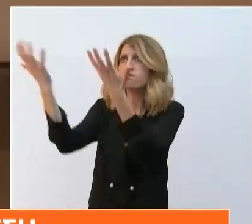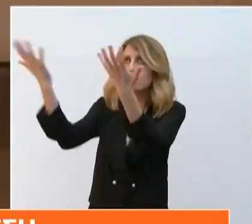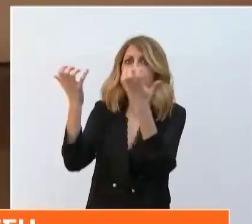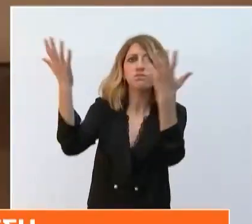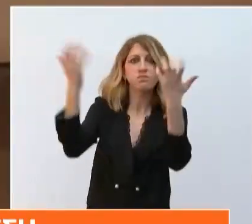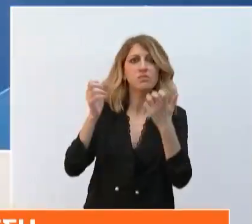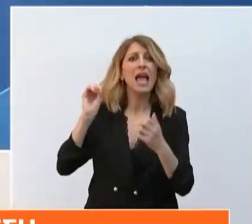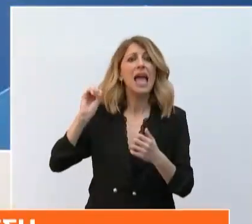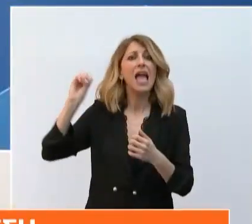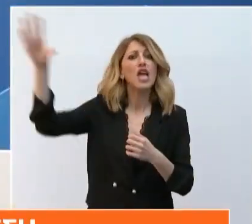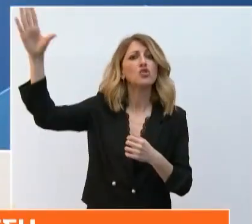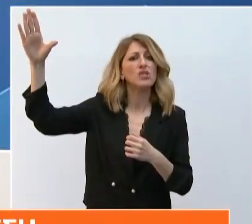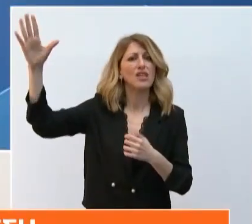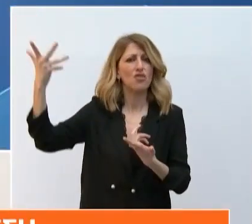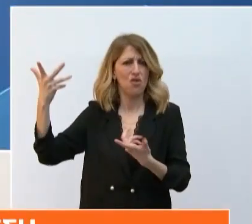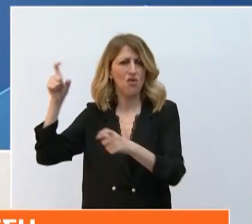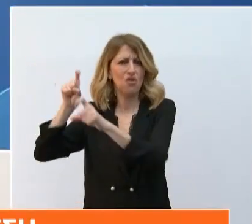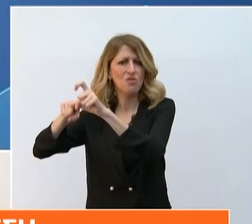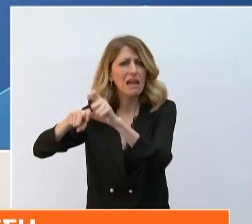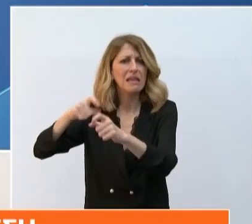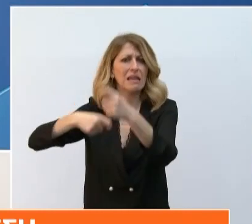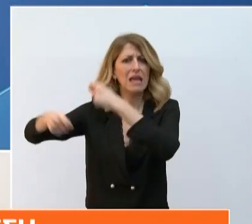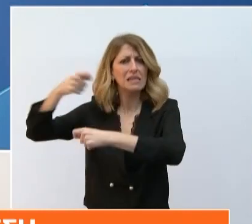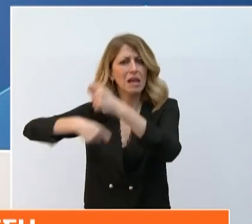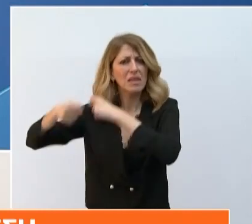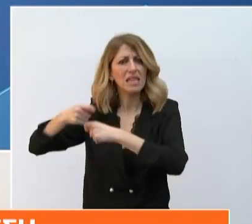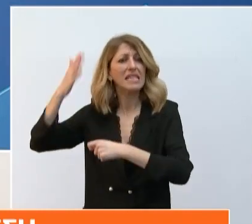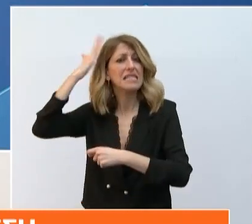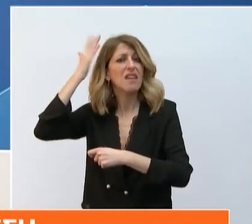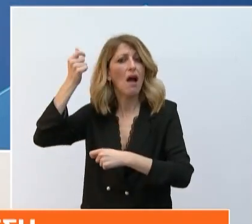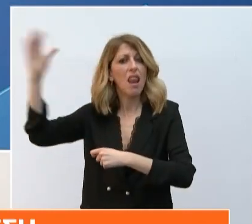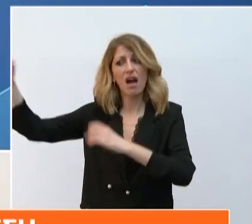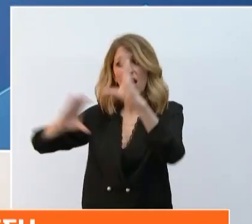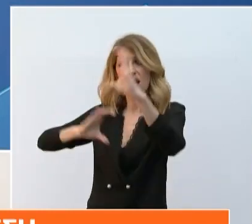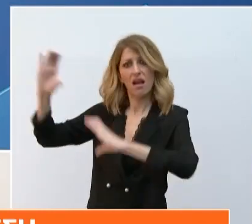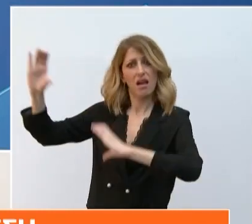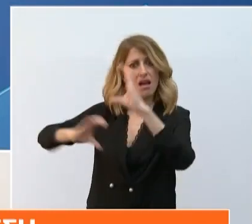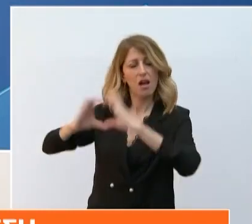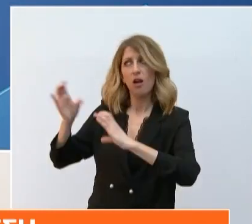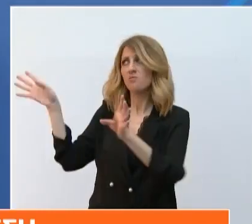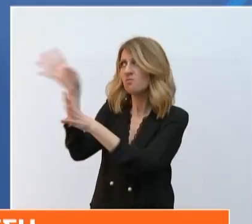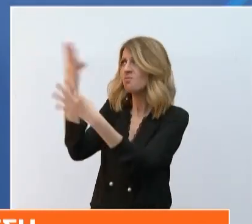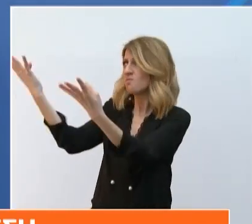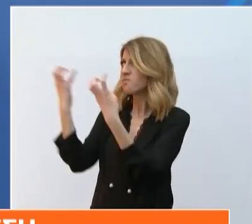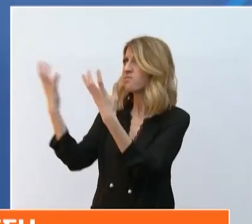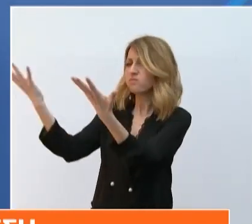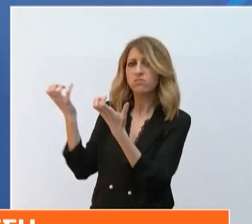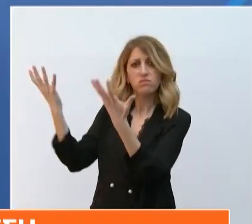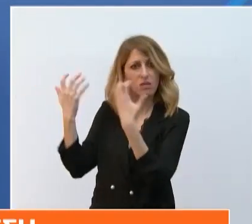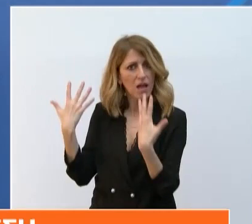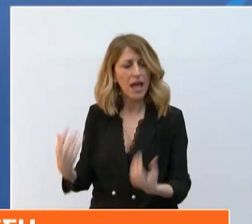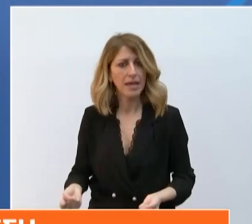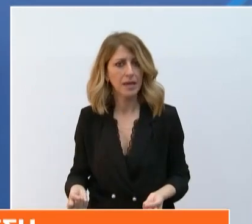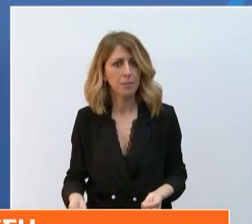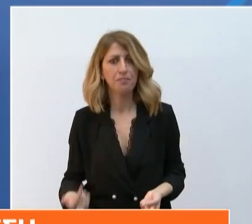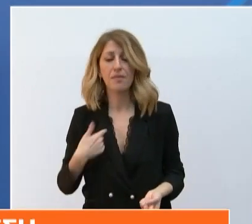διάστημα? Να ξεκινήσω με το δεύτερο σκέλος της ερώτησής σας. Πιστεύω ότι η εικόνα της χώρας σήμερα στο εξωτερικό